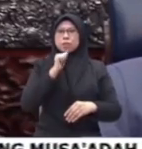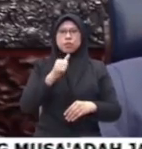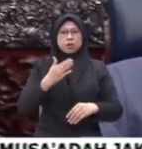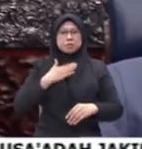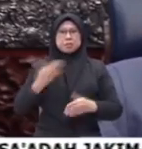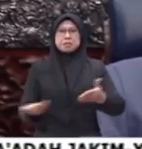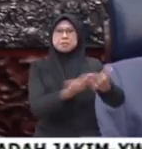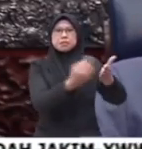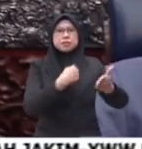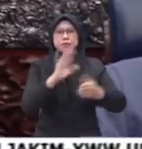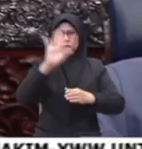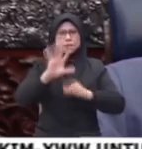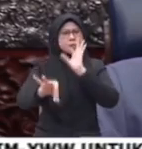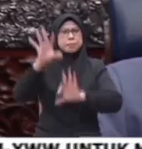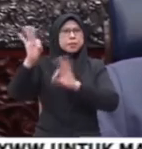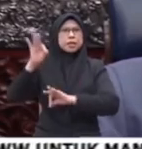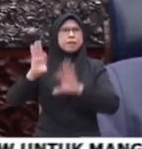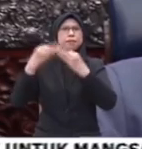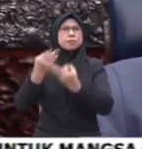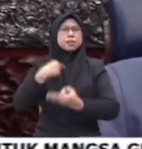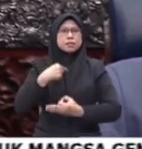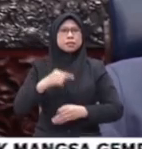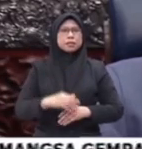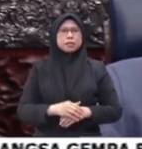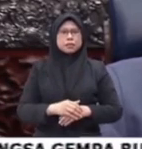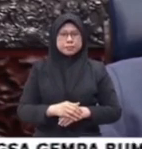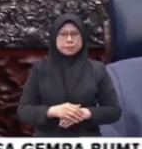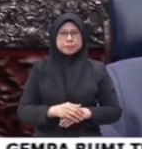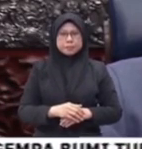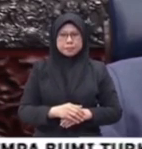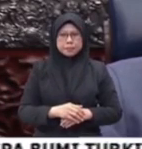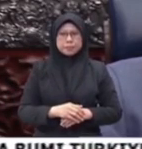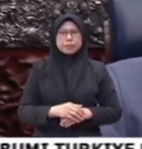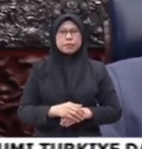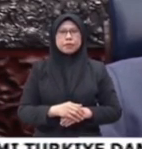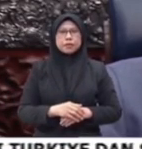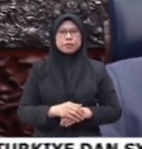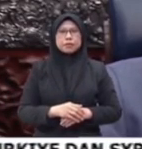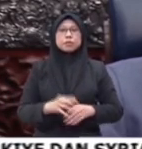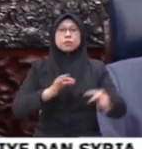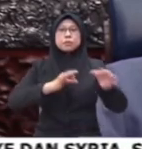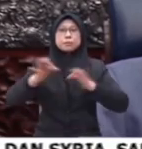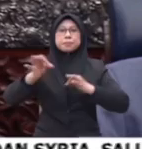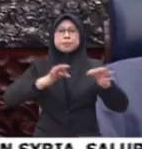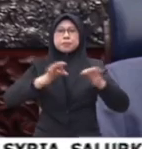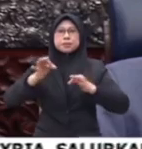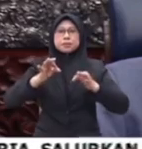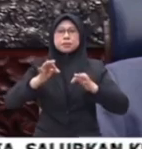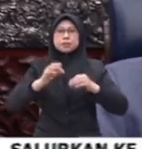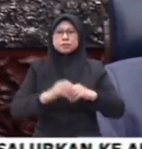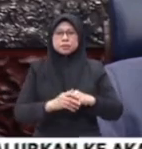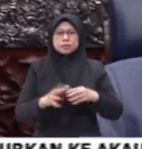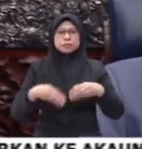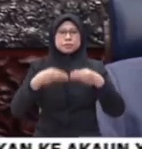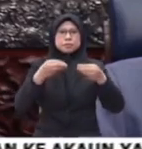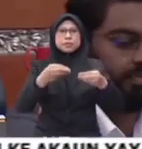milik anak menantu saya, iaitu syarikat Pak tak perlu memberi penjelasan. Iris itu penjelasan biar dia beri kepada